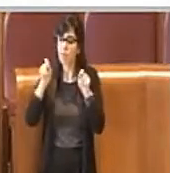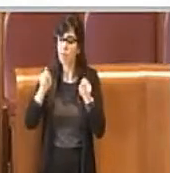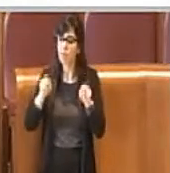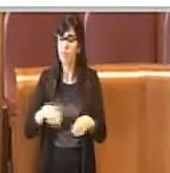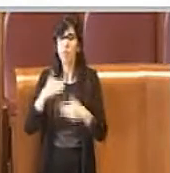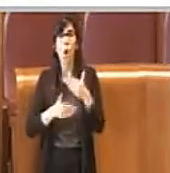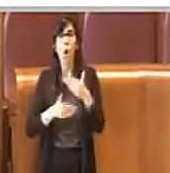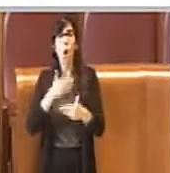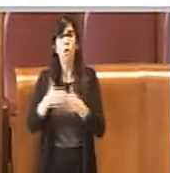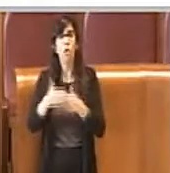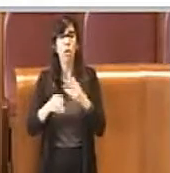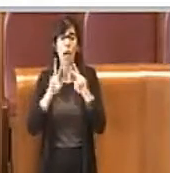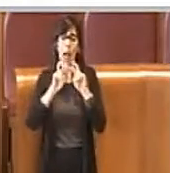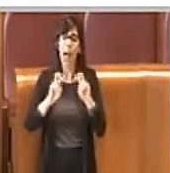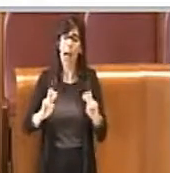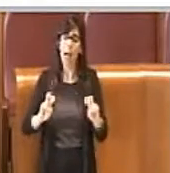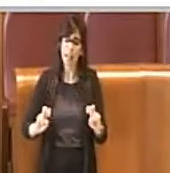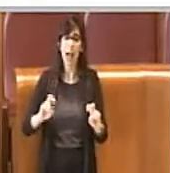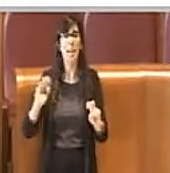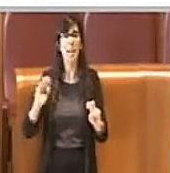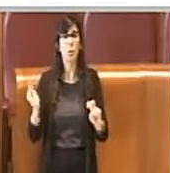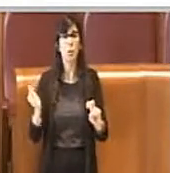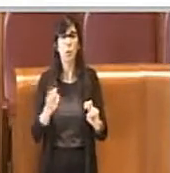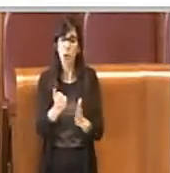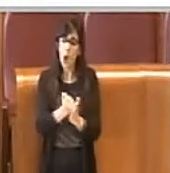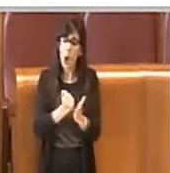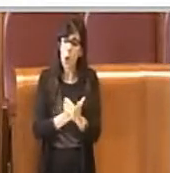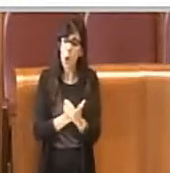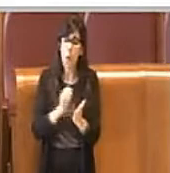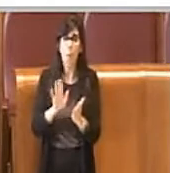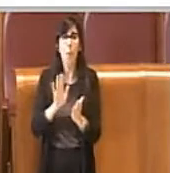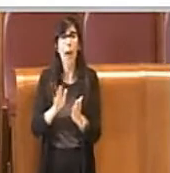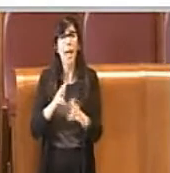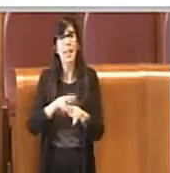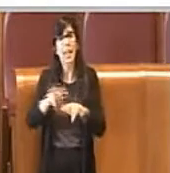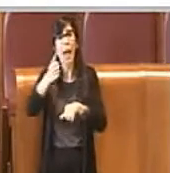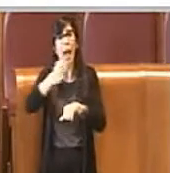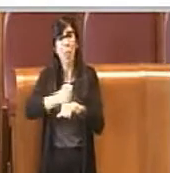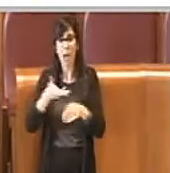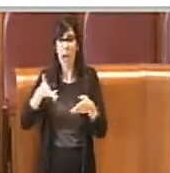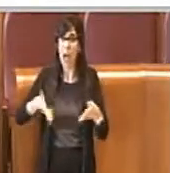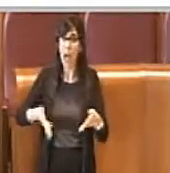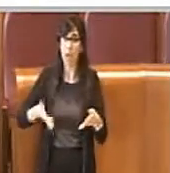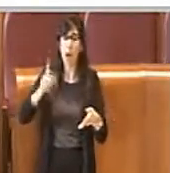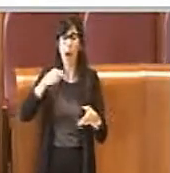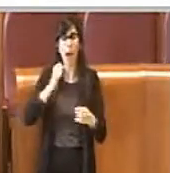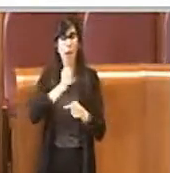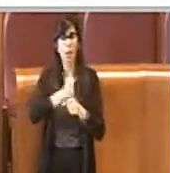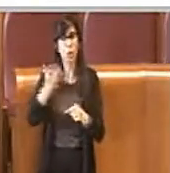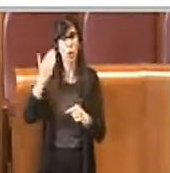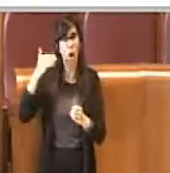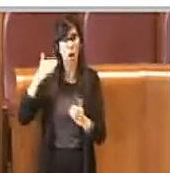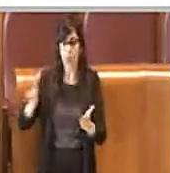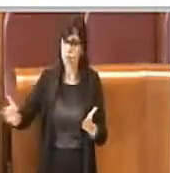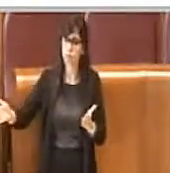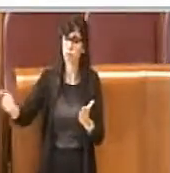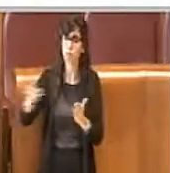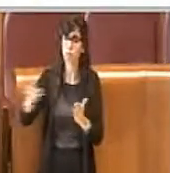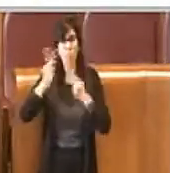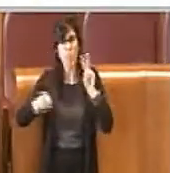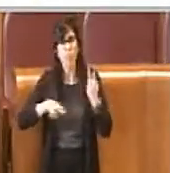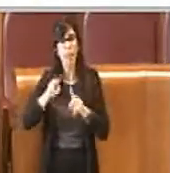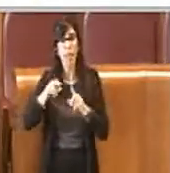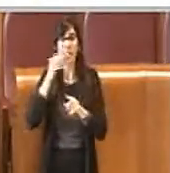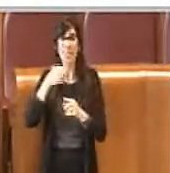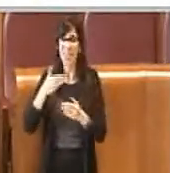di analisi di tutto il patrimonio documentale capitolino corrente e storico, quindi prodotto in